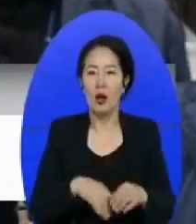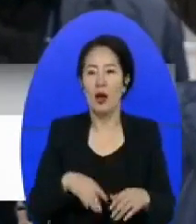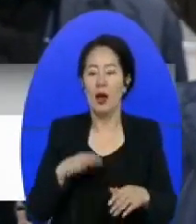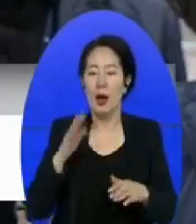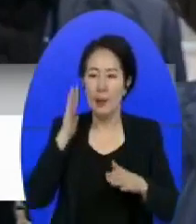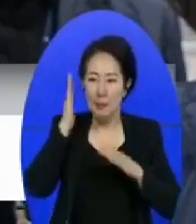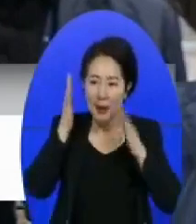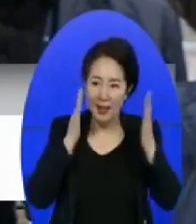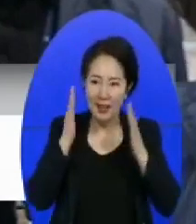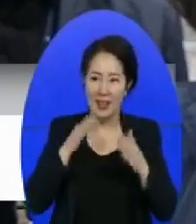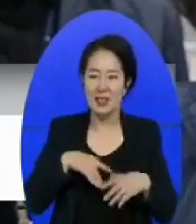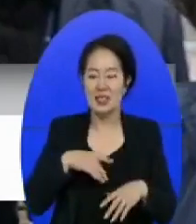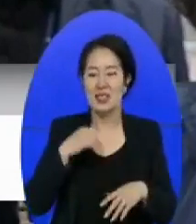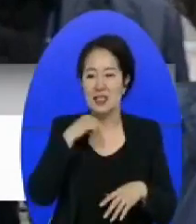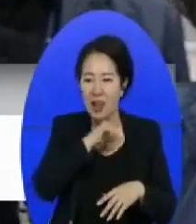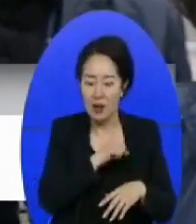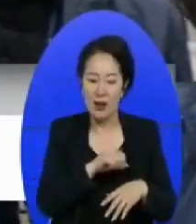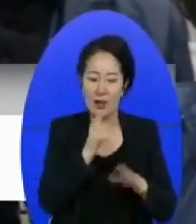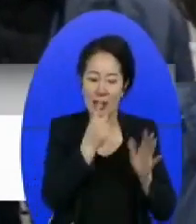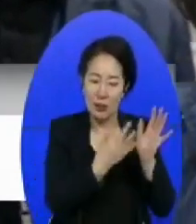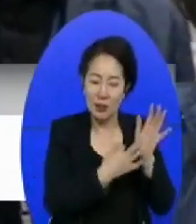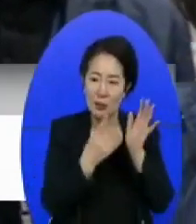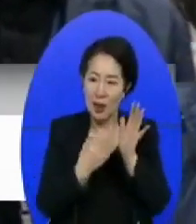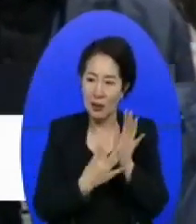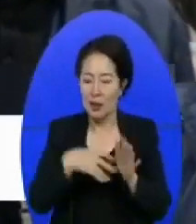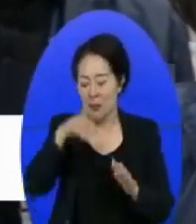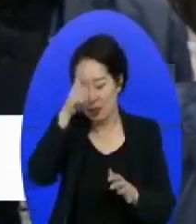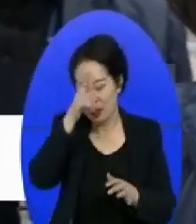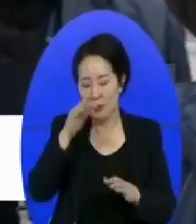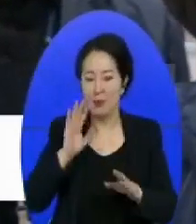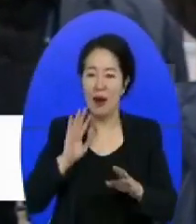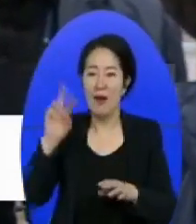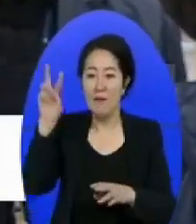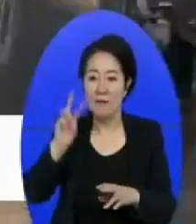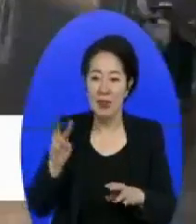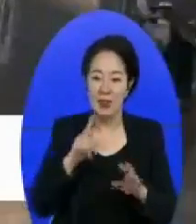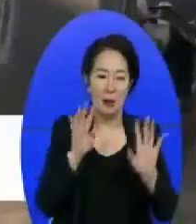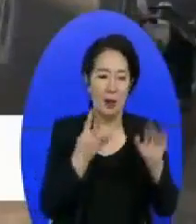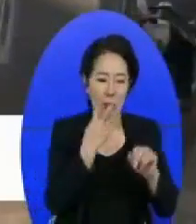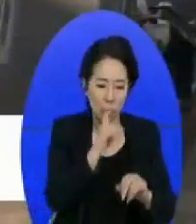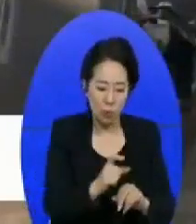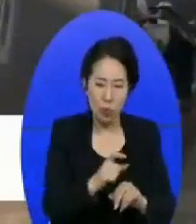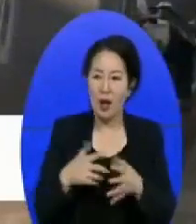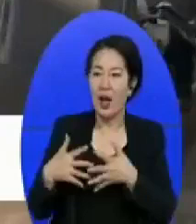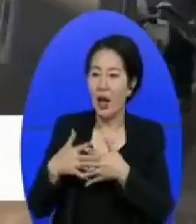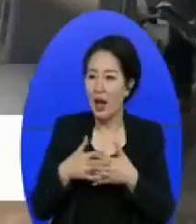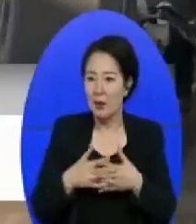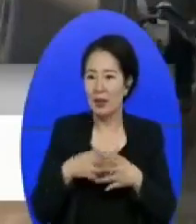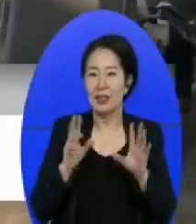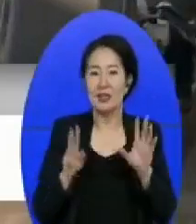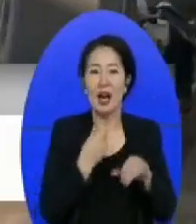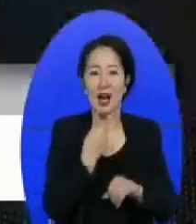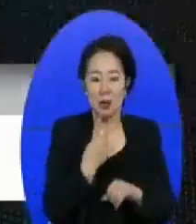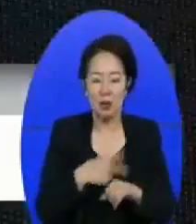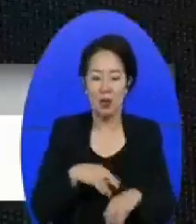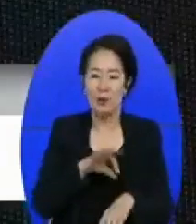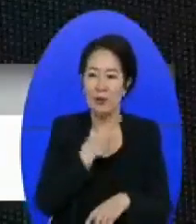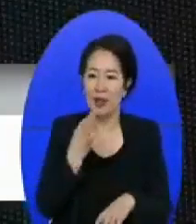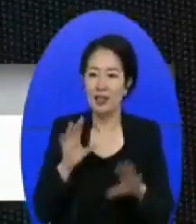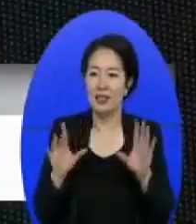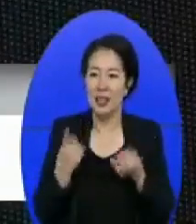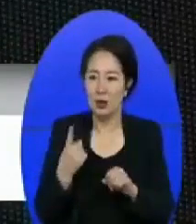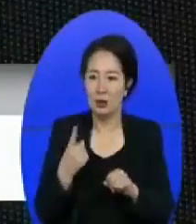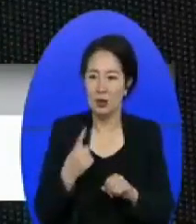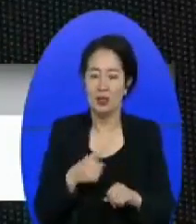Малайз улсад тус тус 18, Австралд 15, Герман, Вьетнамд тус бүр 14, Америкийн нэгдсэн улсад 12, Францад